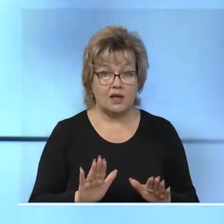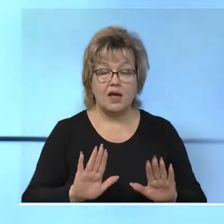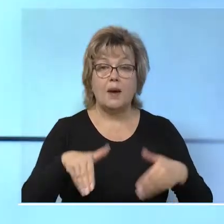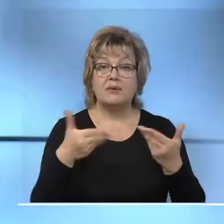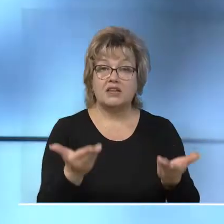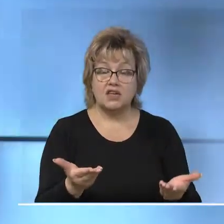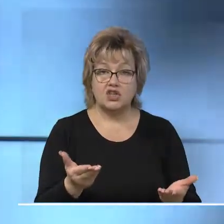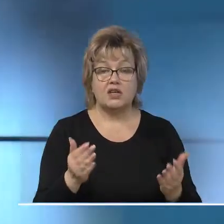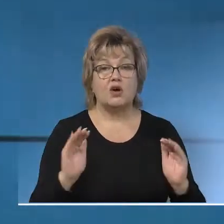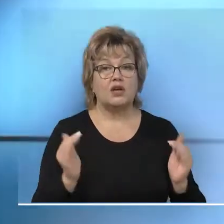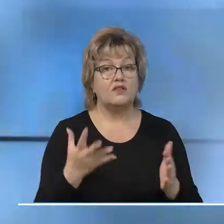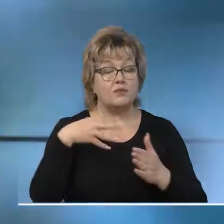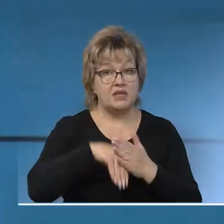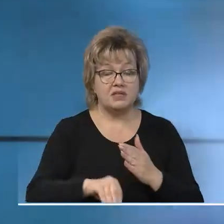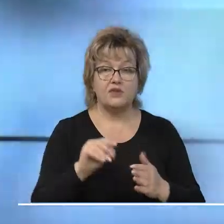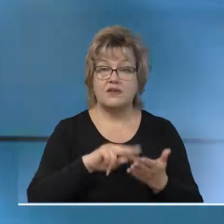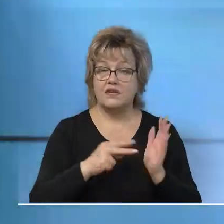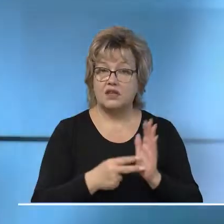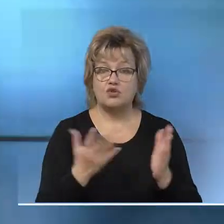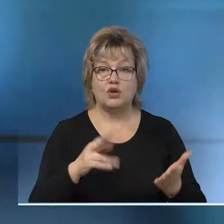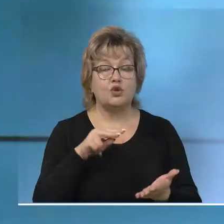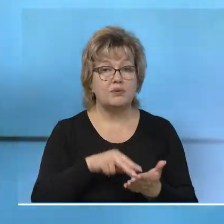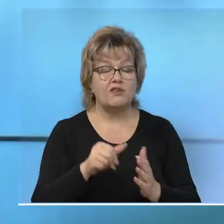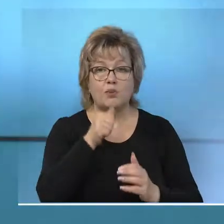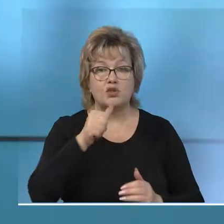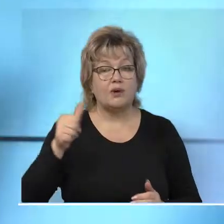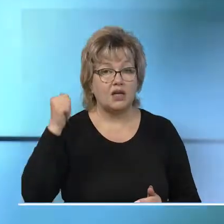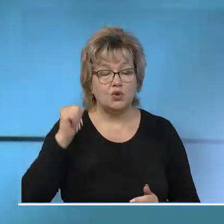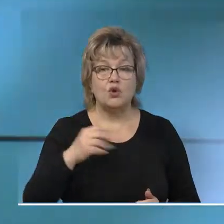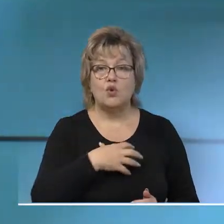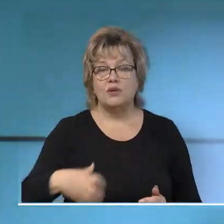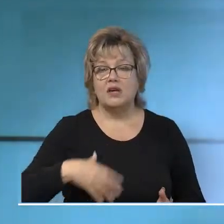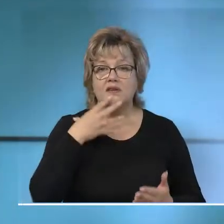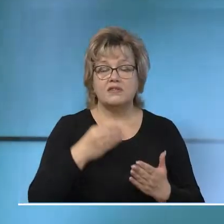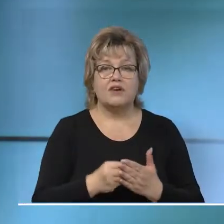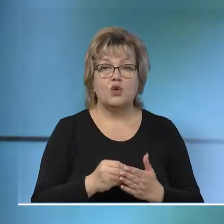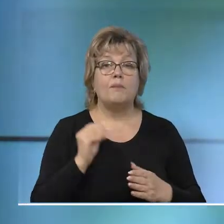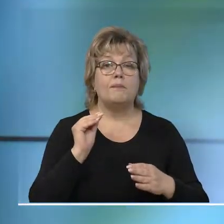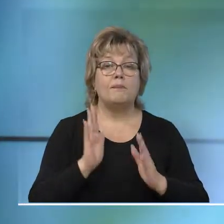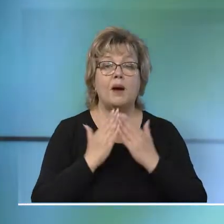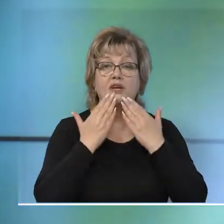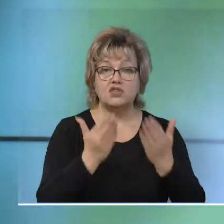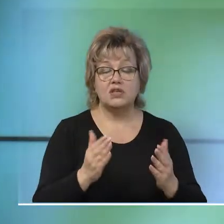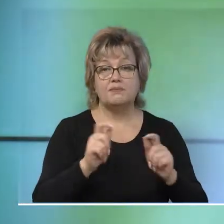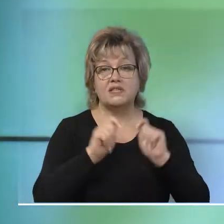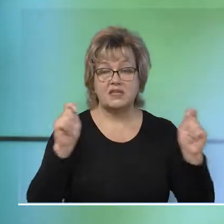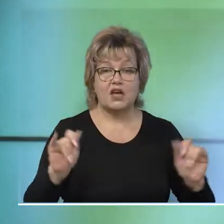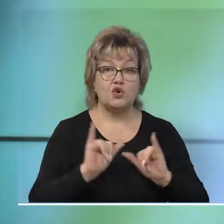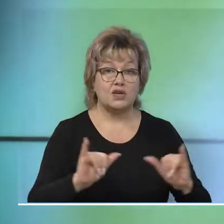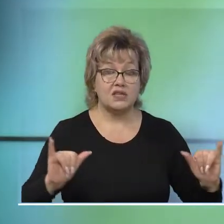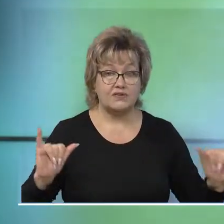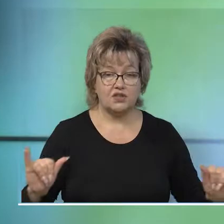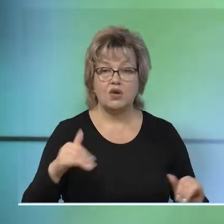решения». Предложение органически вписывается в задачу, которую поставил в прошлом году губернатор в своем инвестпослании по созданию